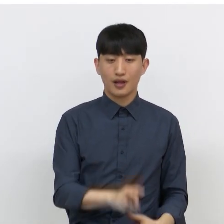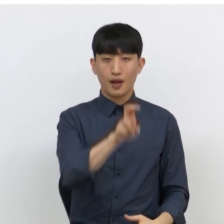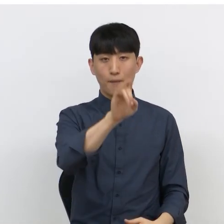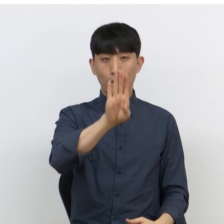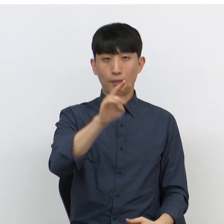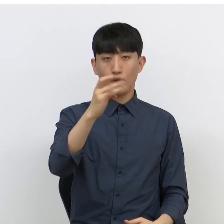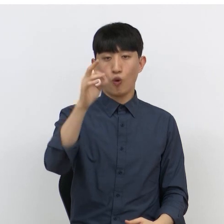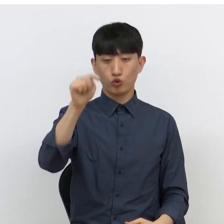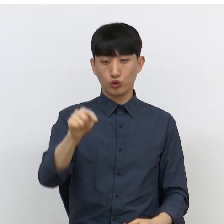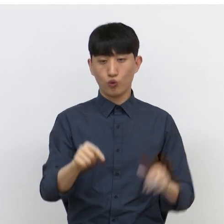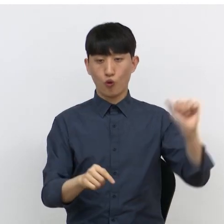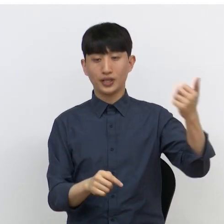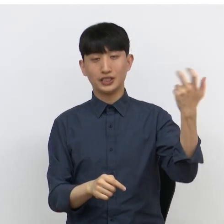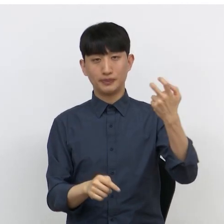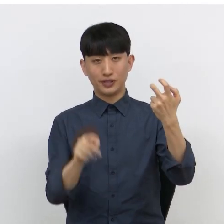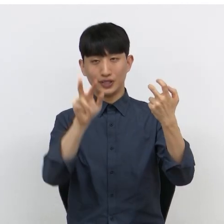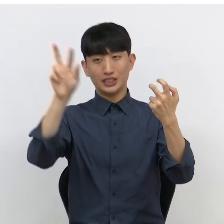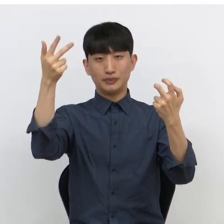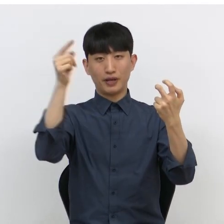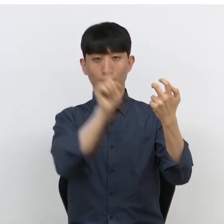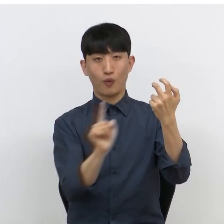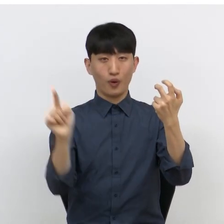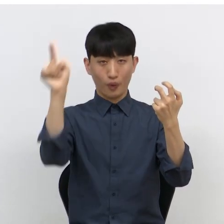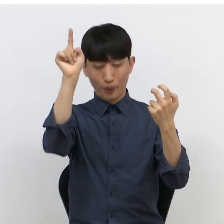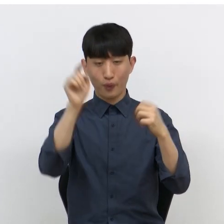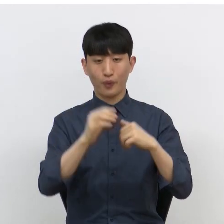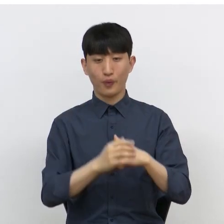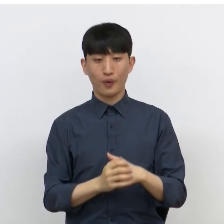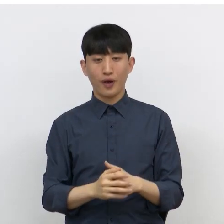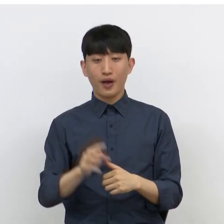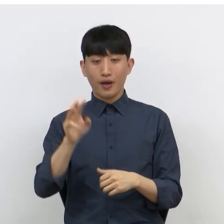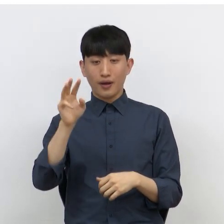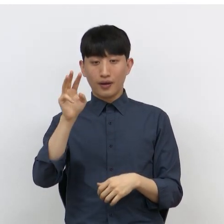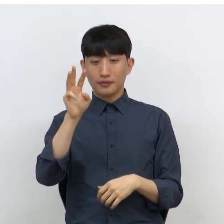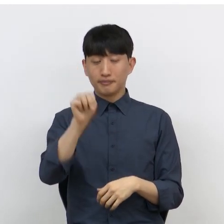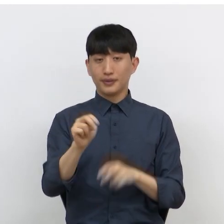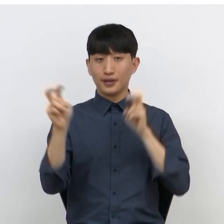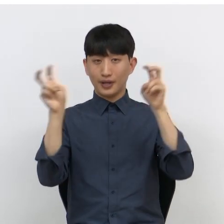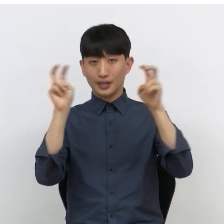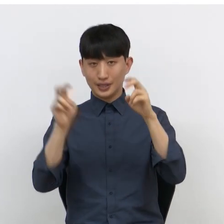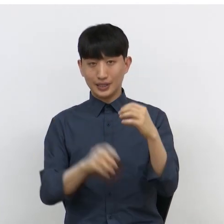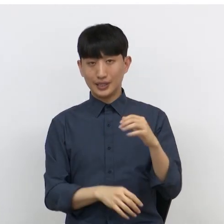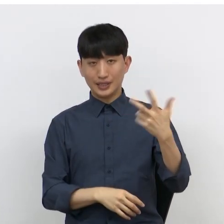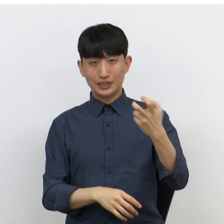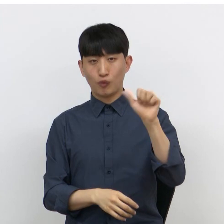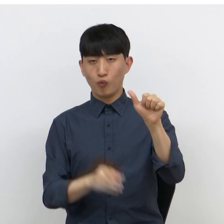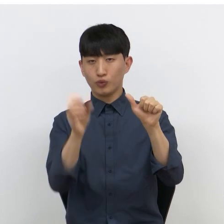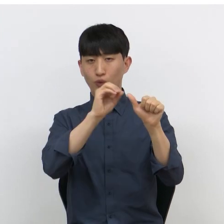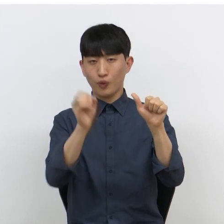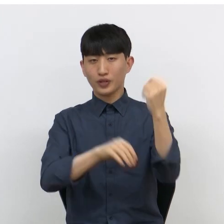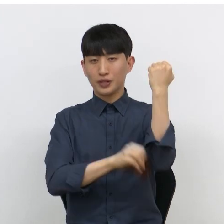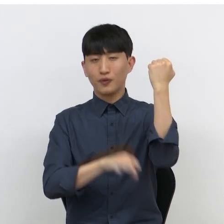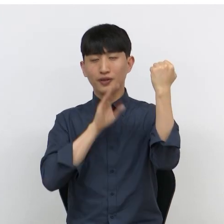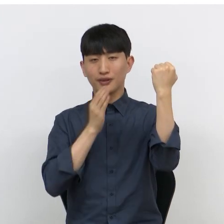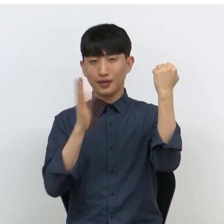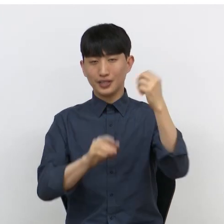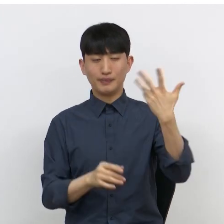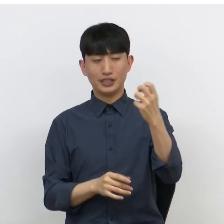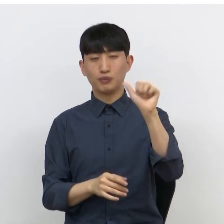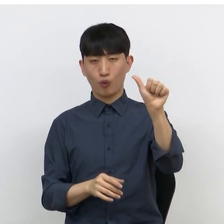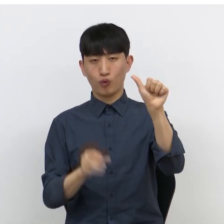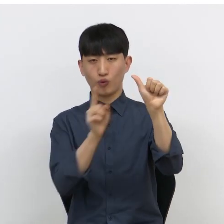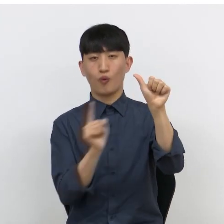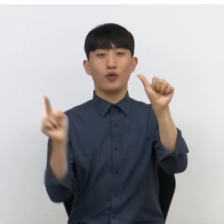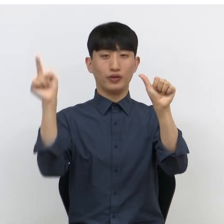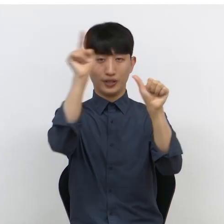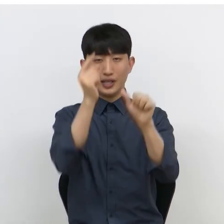570에서 700으로 올렸고, 메들에서는 민감도가 75%가 기본인데 이걸 80%로 올려서 작은 소리에 대한 소리를